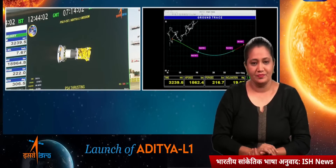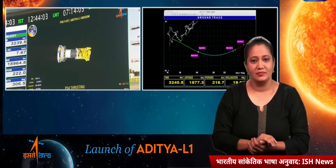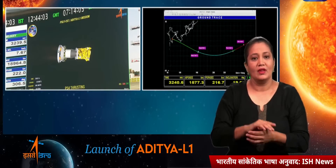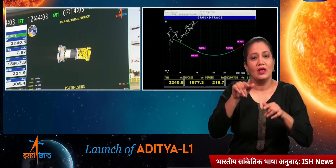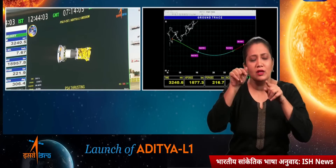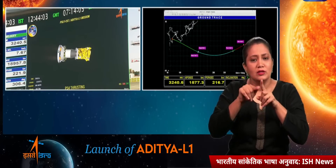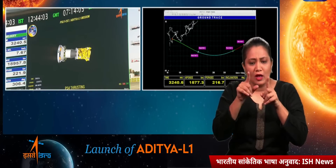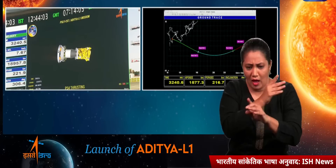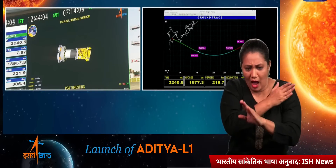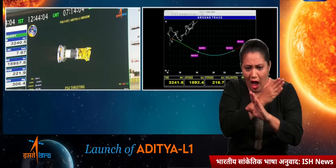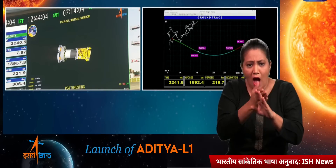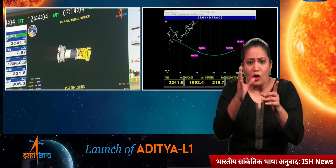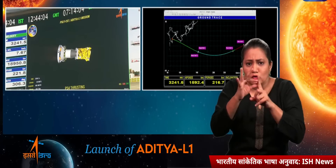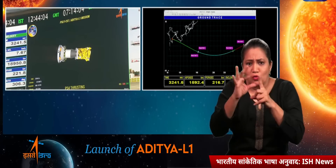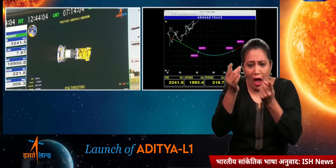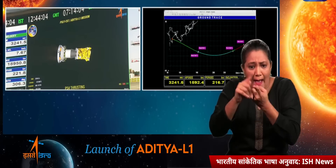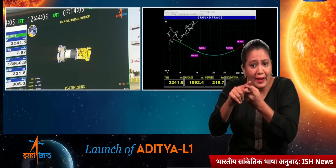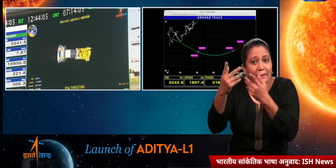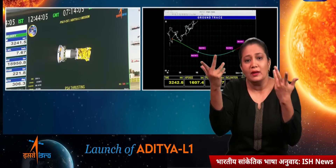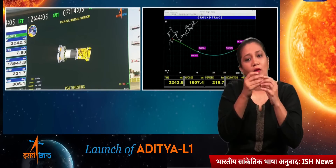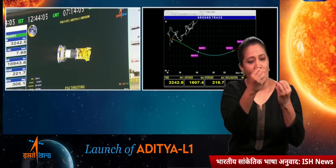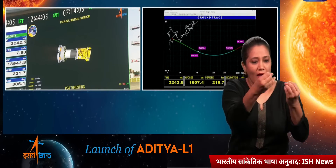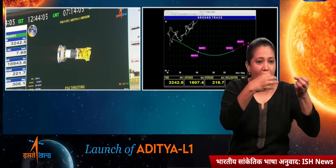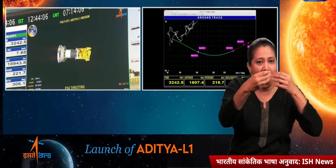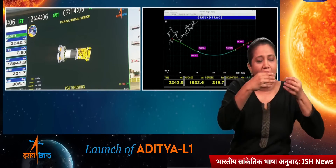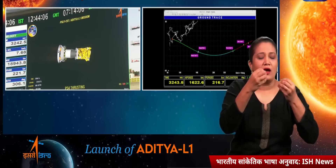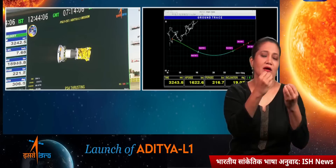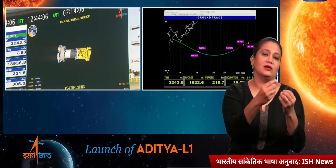दौरान किन गतिविधियों से गुजरा।